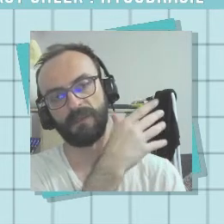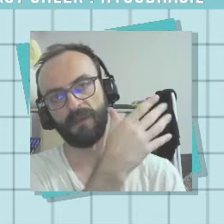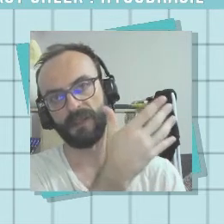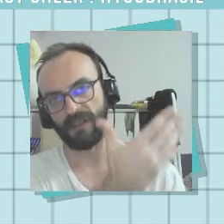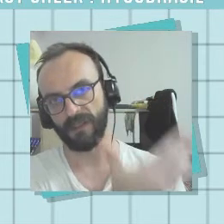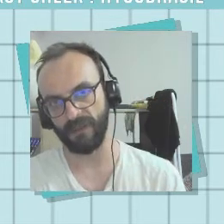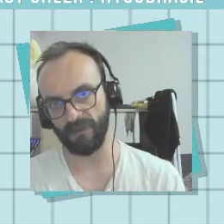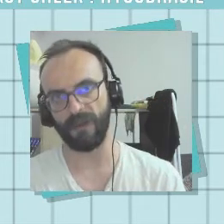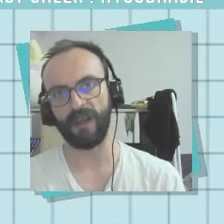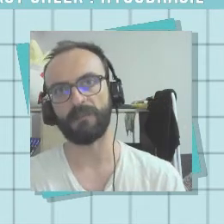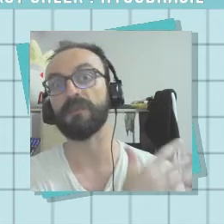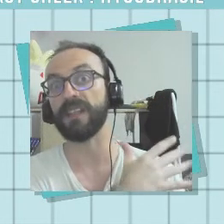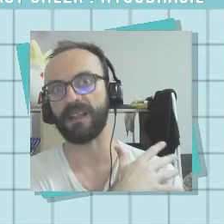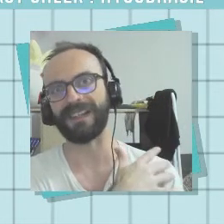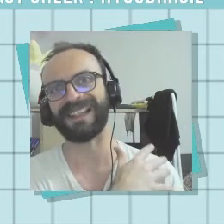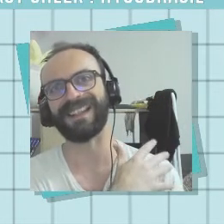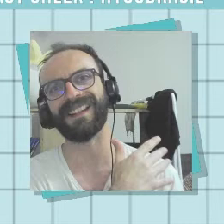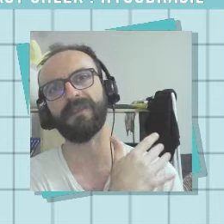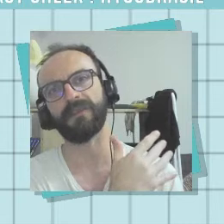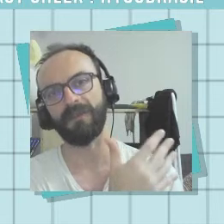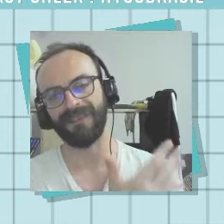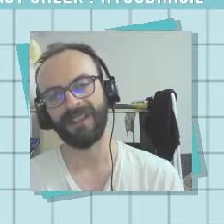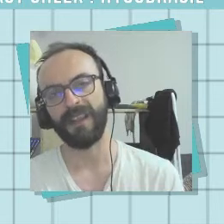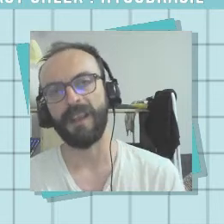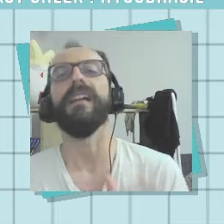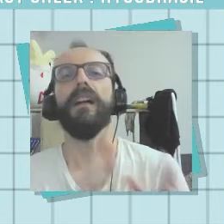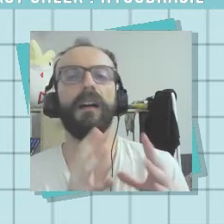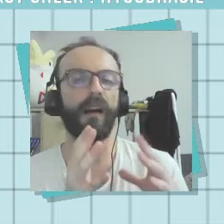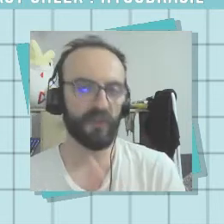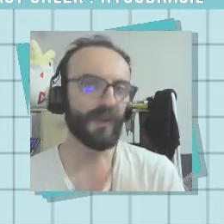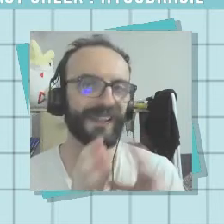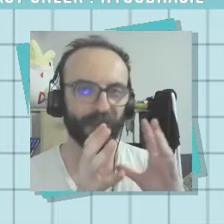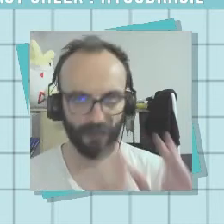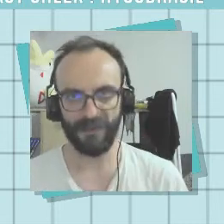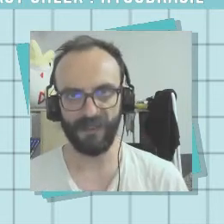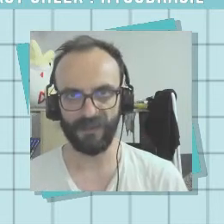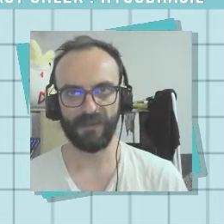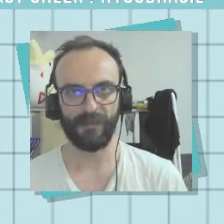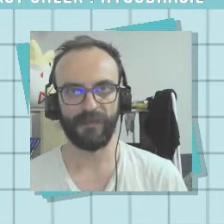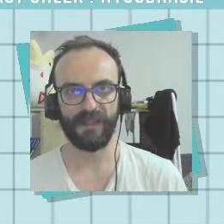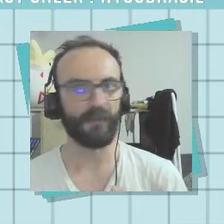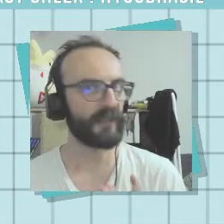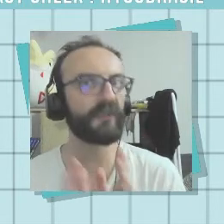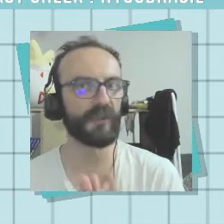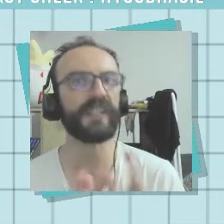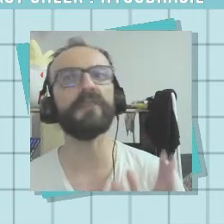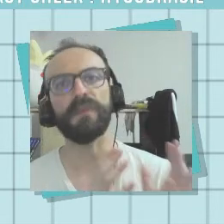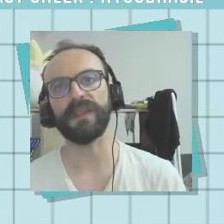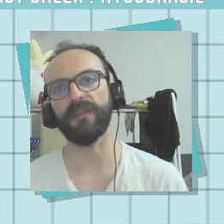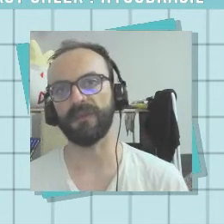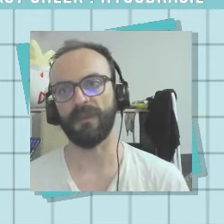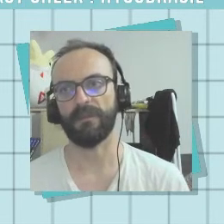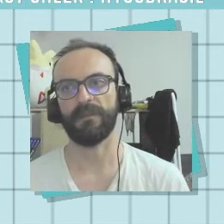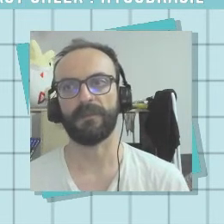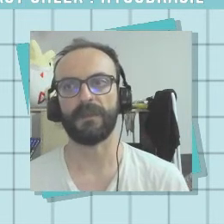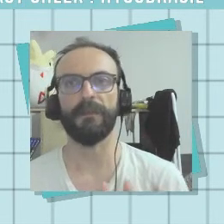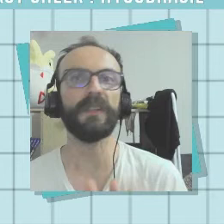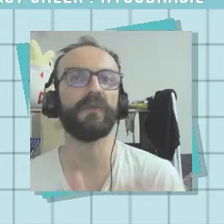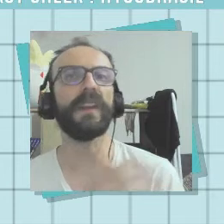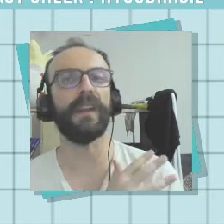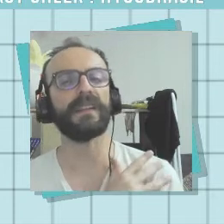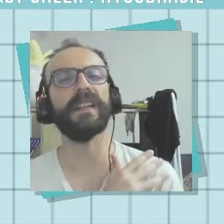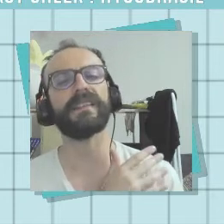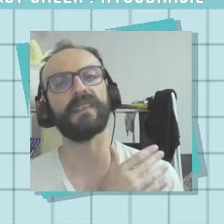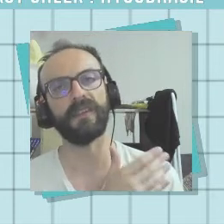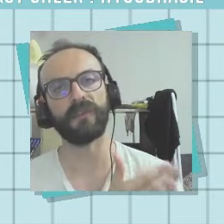mon épaule et descendre là pour dire que ça fait très longtemps. En soi, c'est le même sens. Ça veut dire je signe depuis tant de temps. Mais du